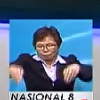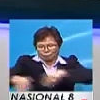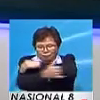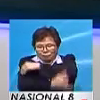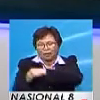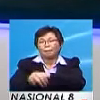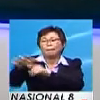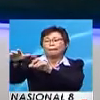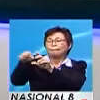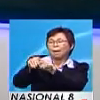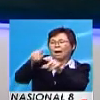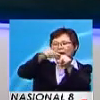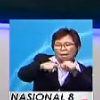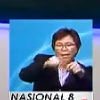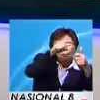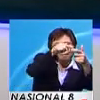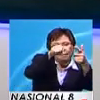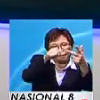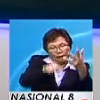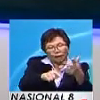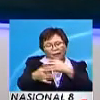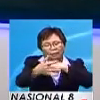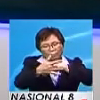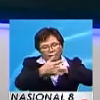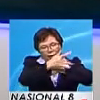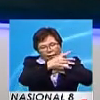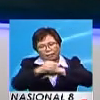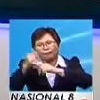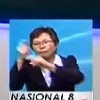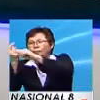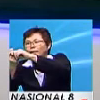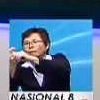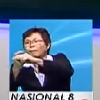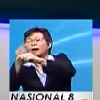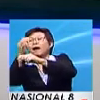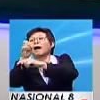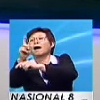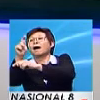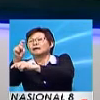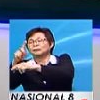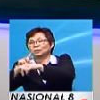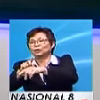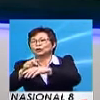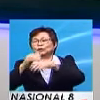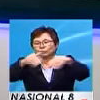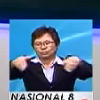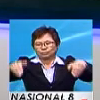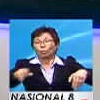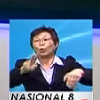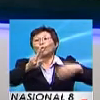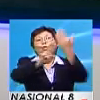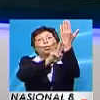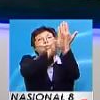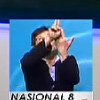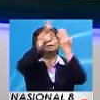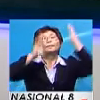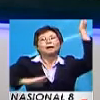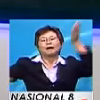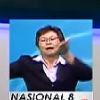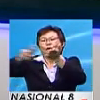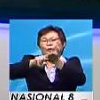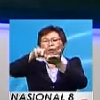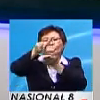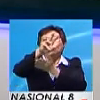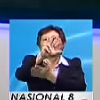ia melibatkan pelbagai aspek pendekatan teknologi dan pembinaan aset di sempadan utara Semenanjung tanah air laporannya bersama